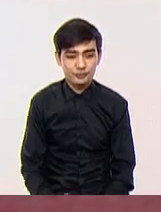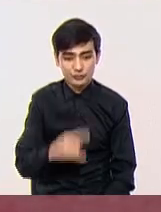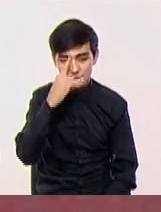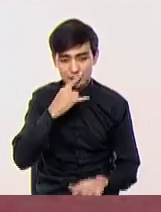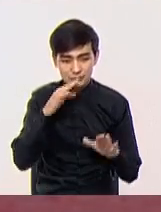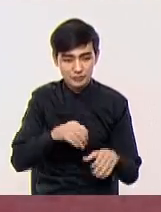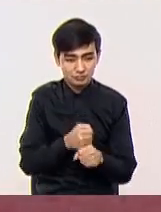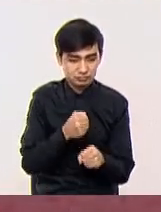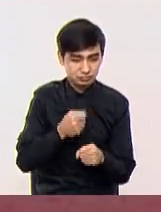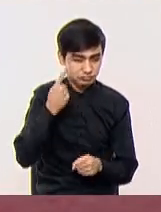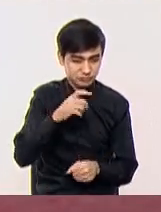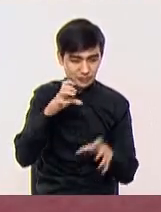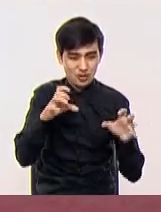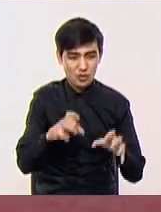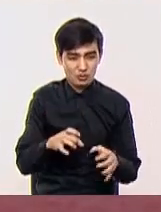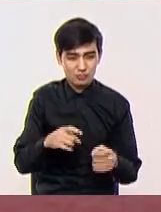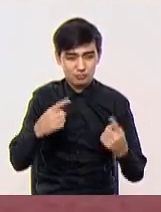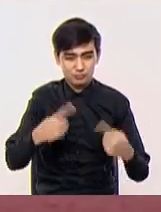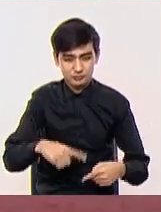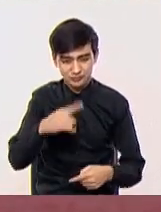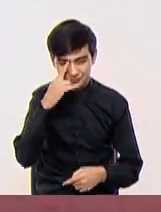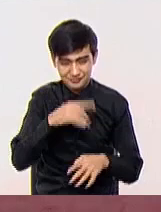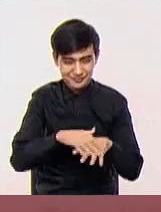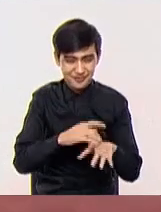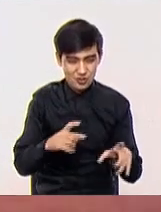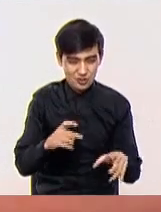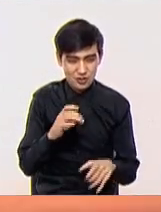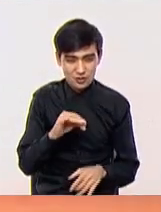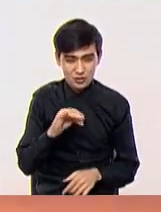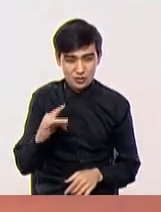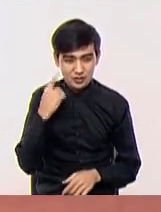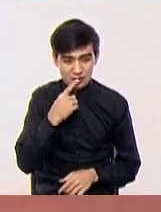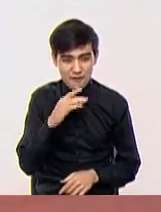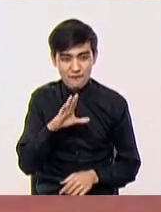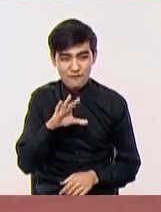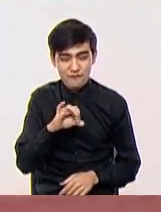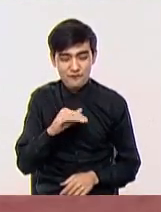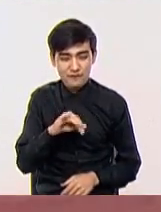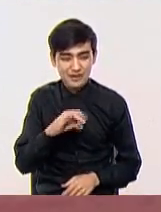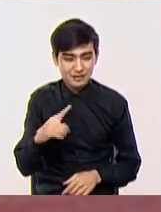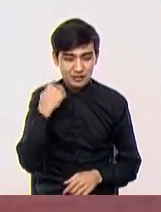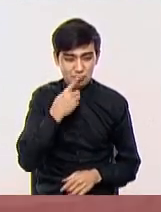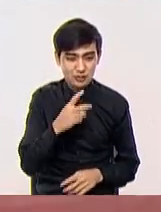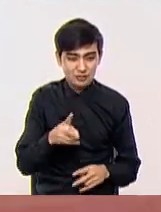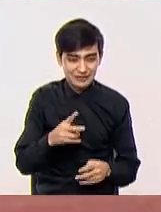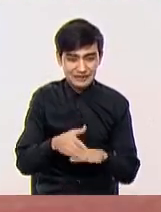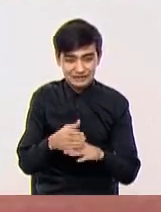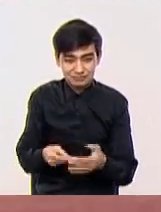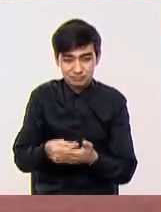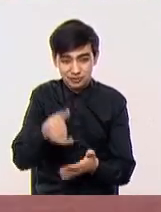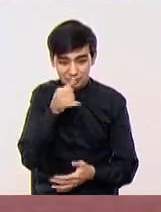В Казахстане разработали законопроект о банкротстве граждан. Документ регулирует общественные отношения, если физлицо не может рассчитаться с